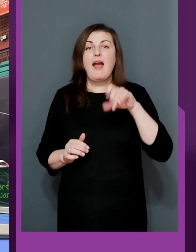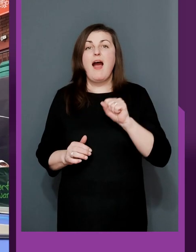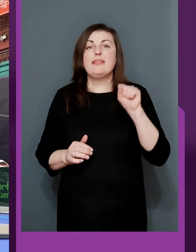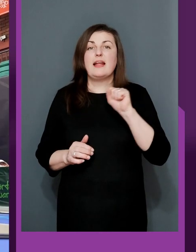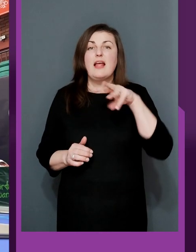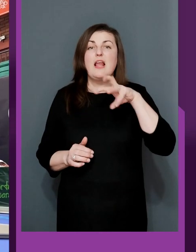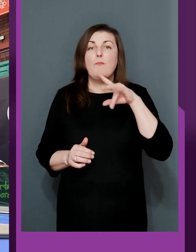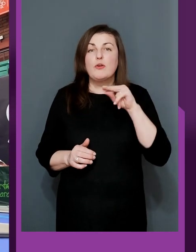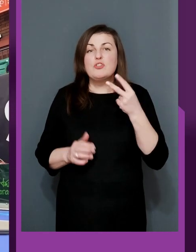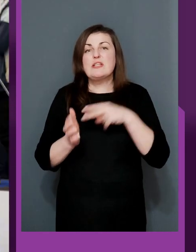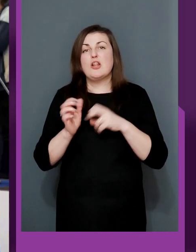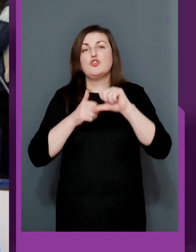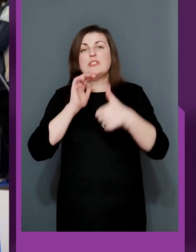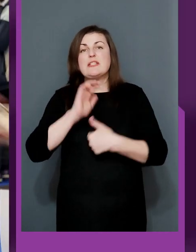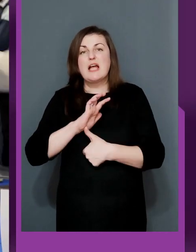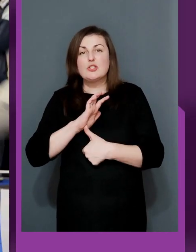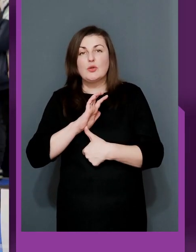а натая моркви